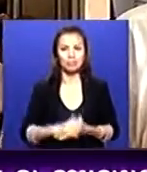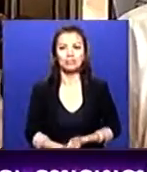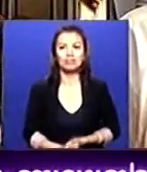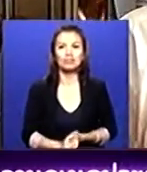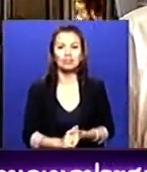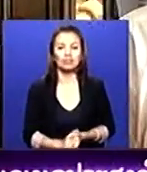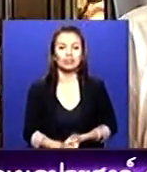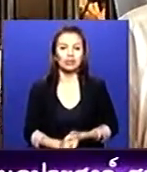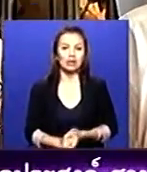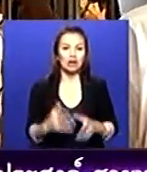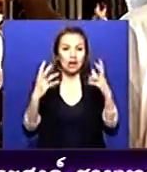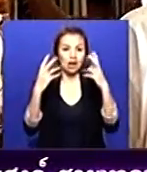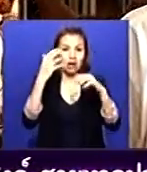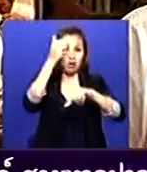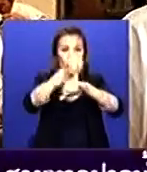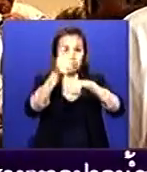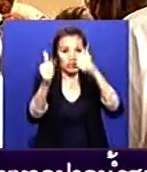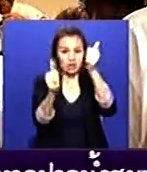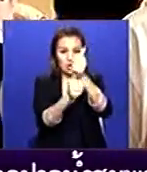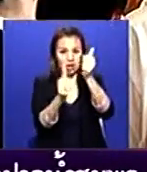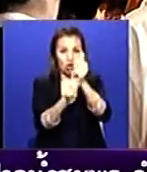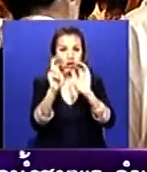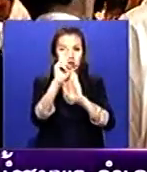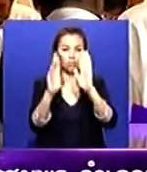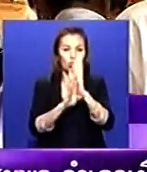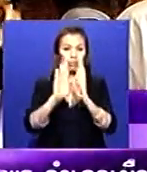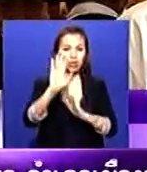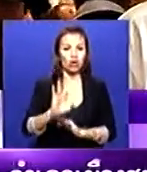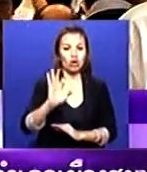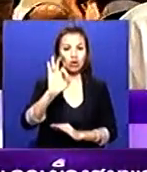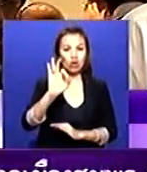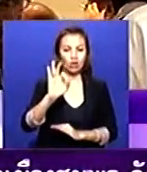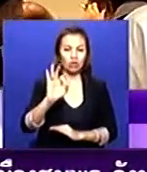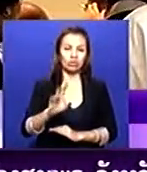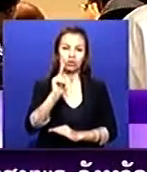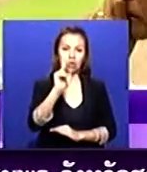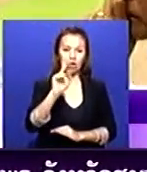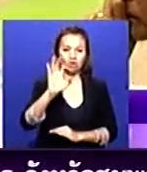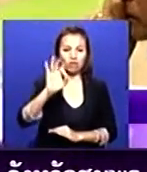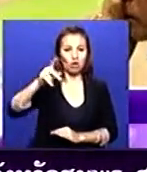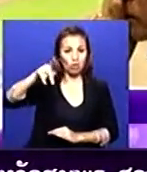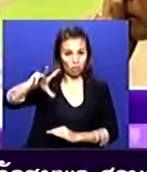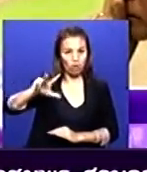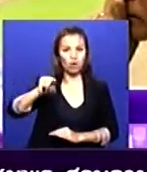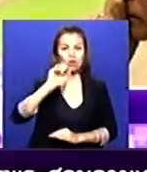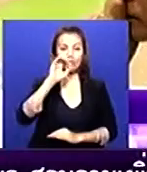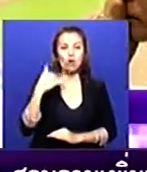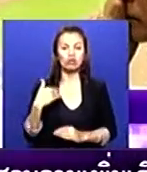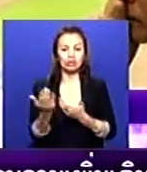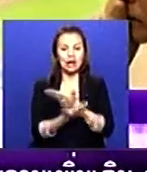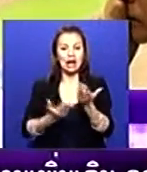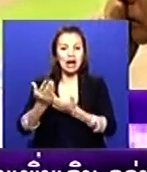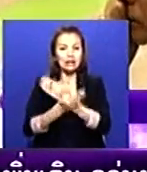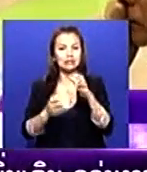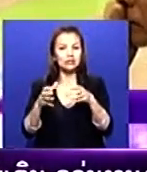นายธนาพุทธรังสีรองผู้ว่าการระบบส่งของการไฟฟ้าฝ่ายผลิตแห่งประเทศไทยหรือกฟผ.ได้เปิดเผยภายหลังจากการหารือร่วมกับ